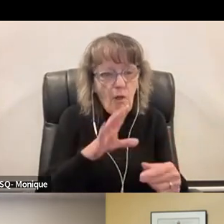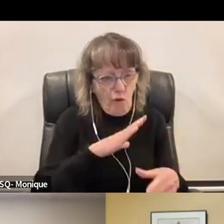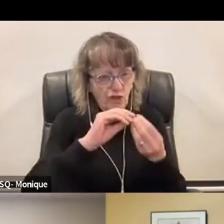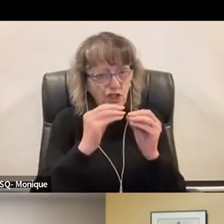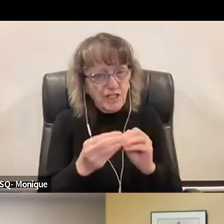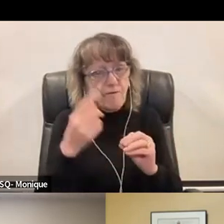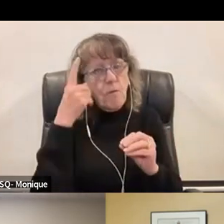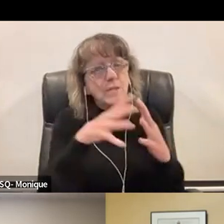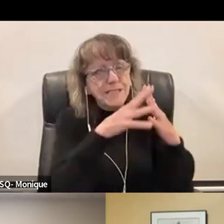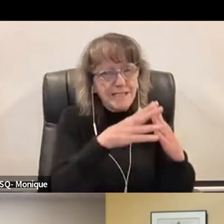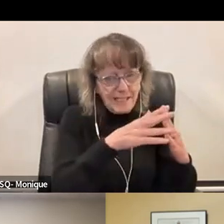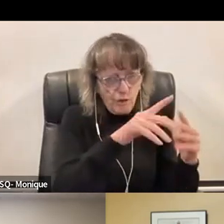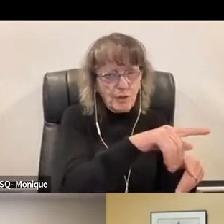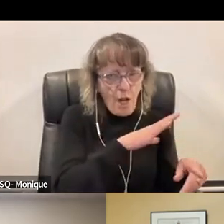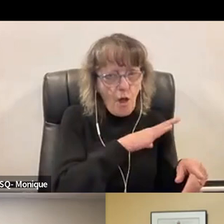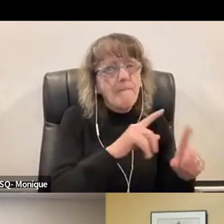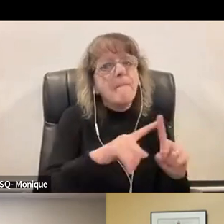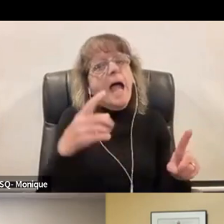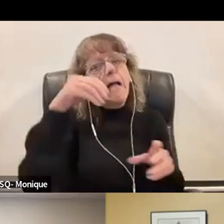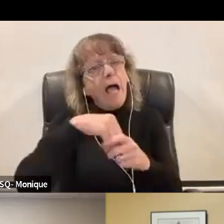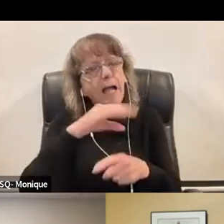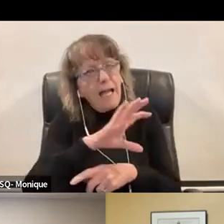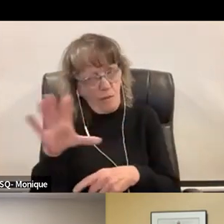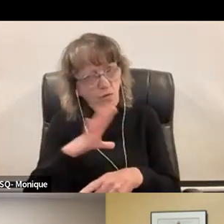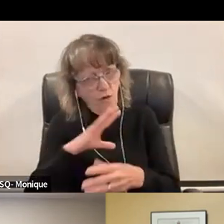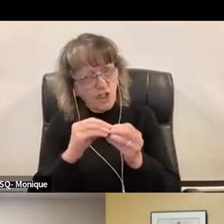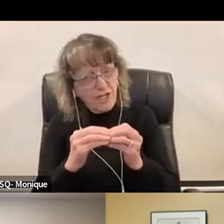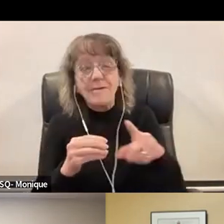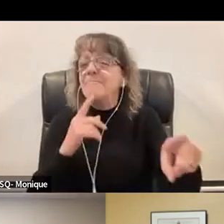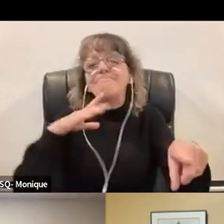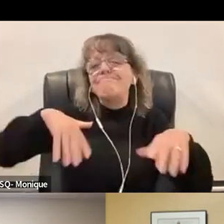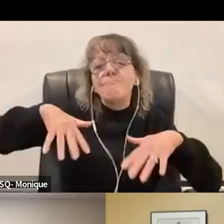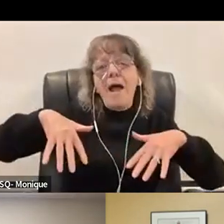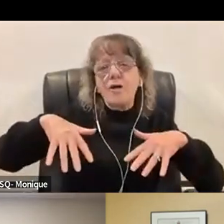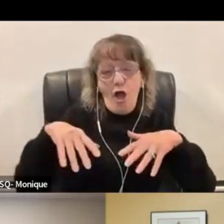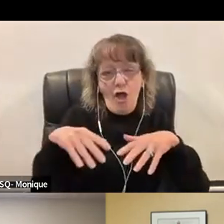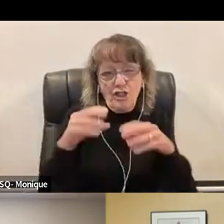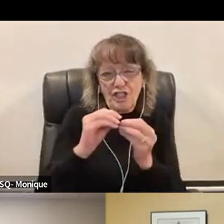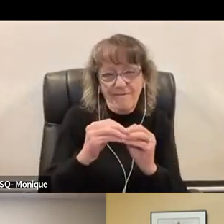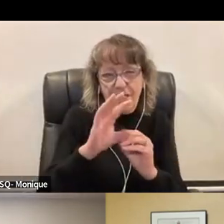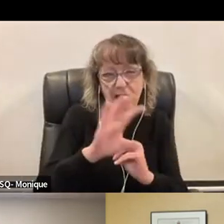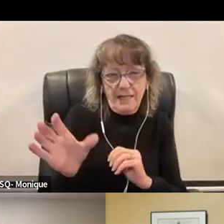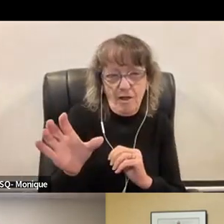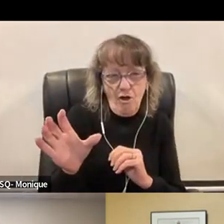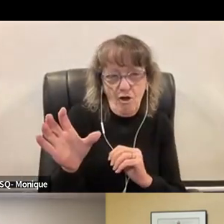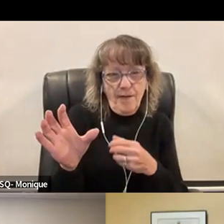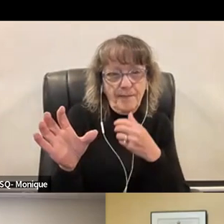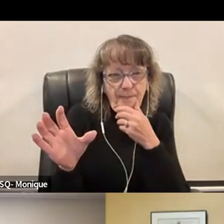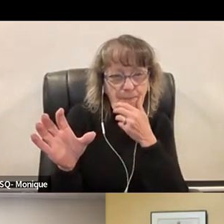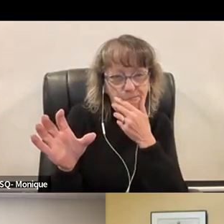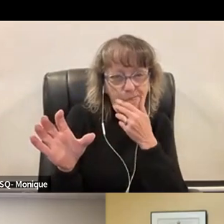pour les États-Unis. Est-ce qu'on a des chiffres pour le Canada? Malheureusement, on n'a pas de chiffres pour le Canada. Je crois que